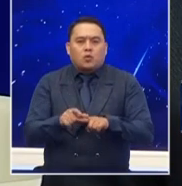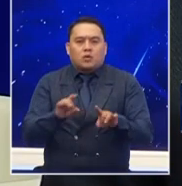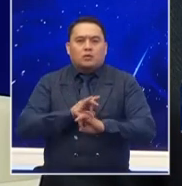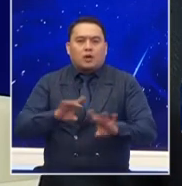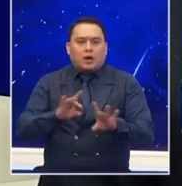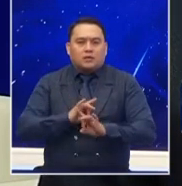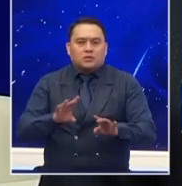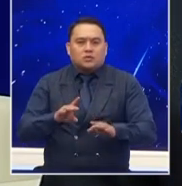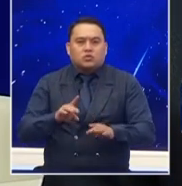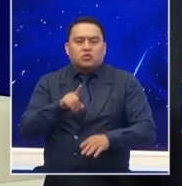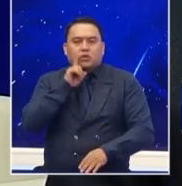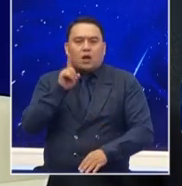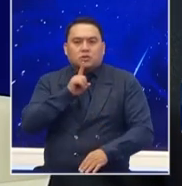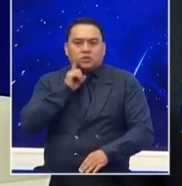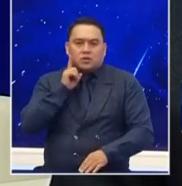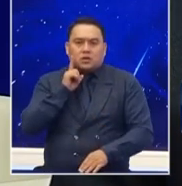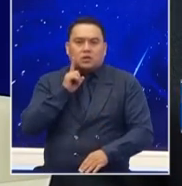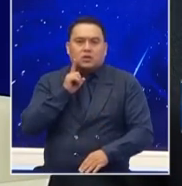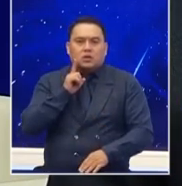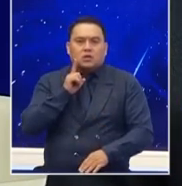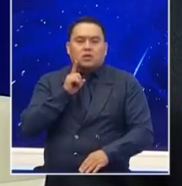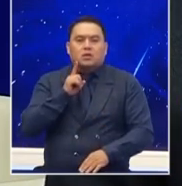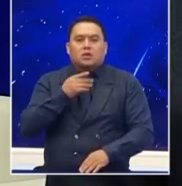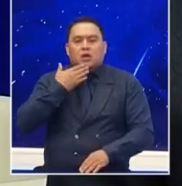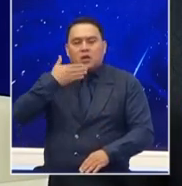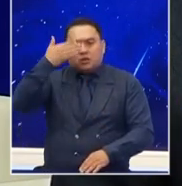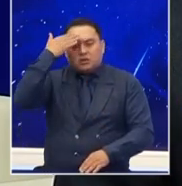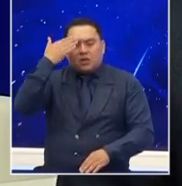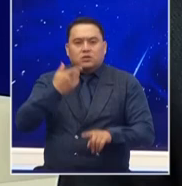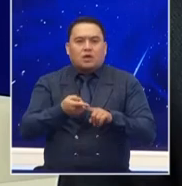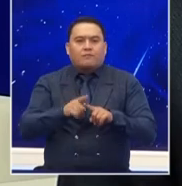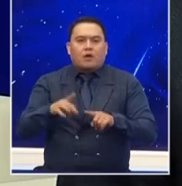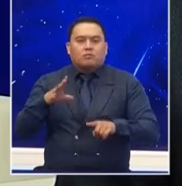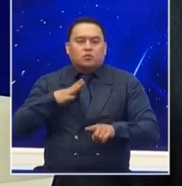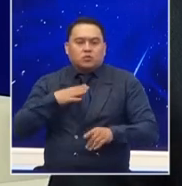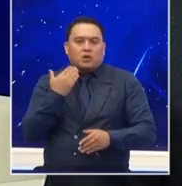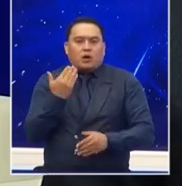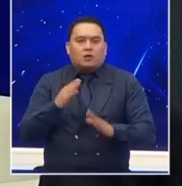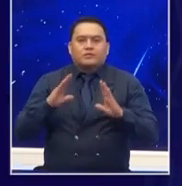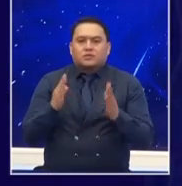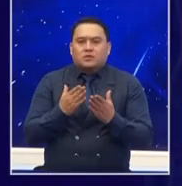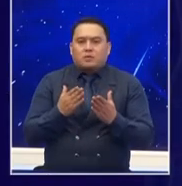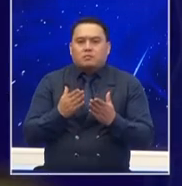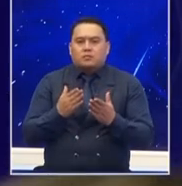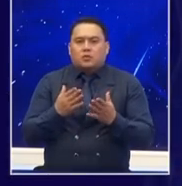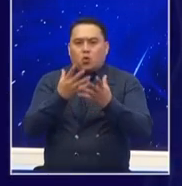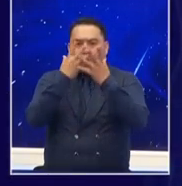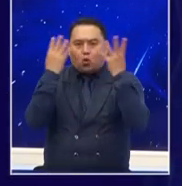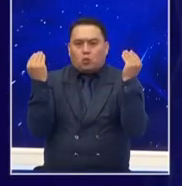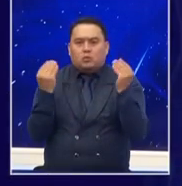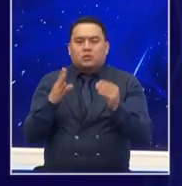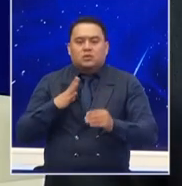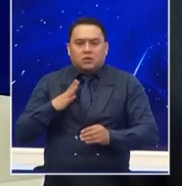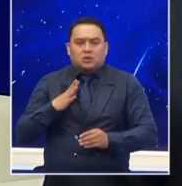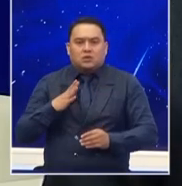кетсек, жазғы маусым шілде болған жағдайды тез халық ұмытып кетті.